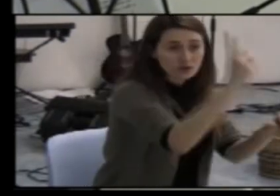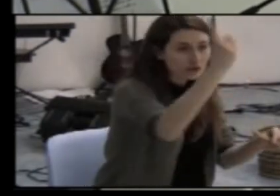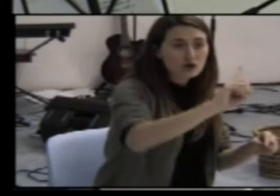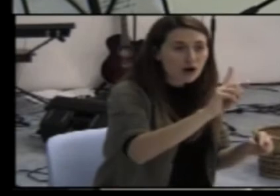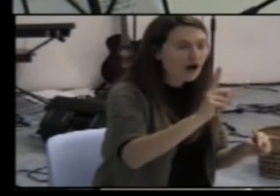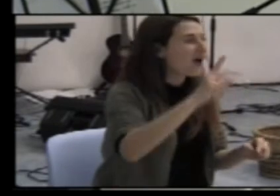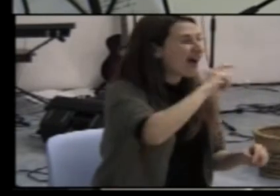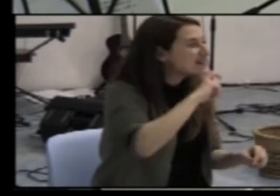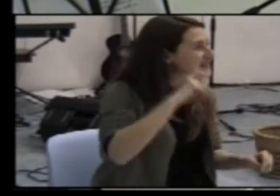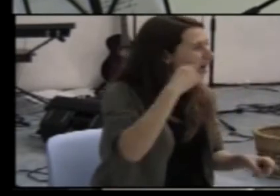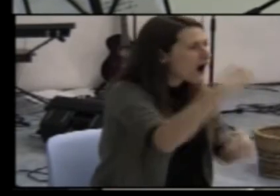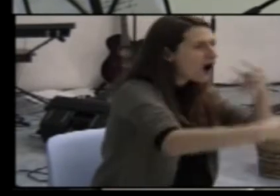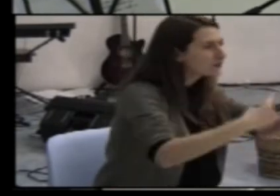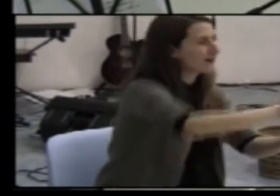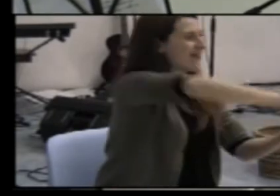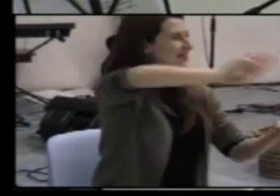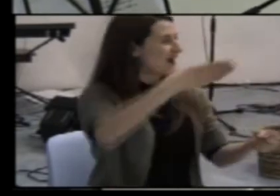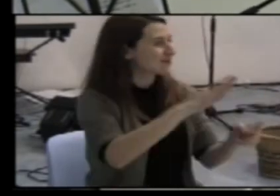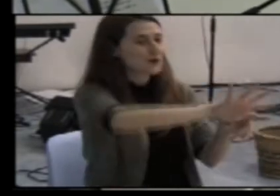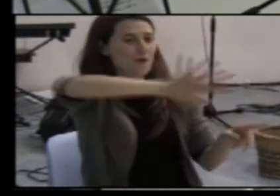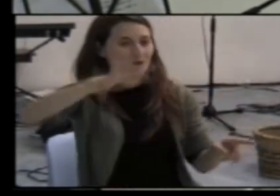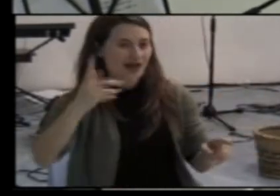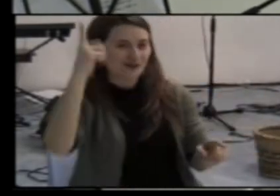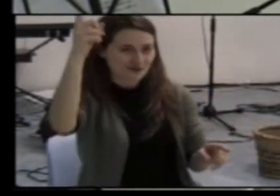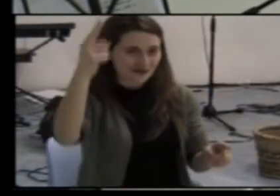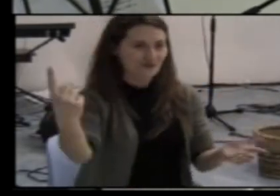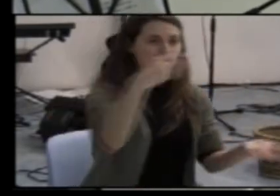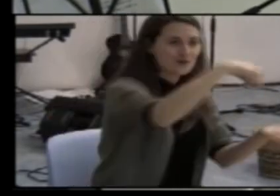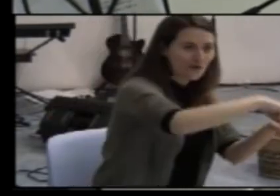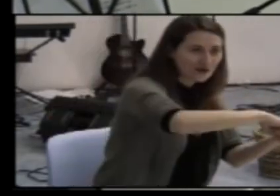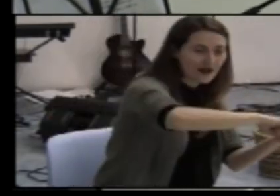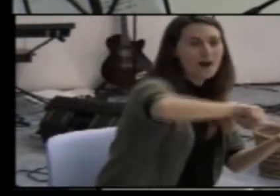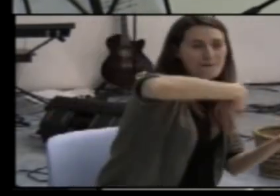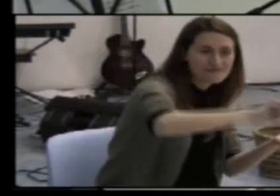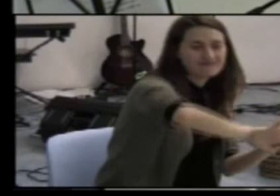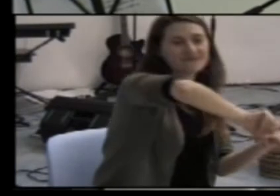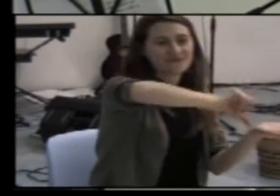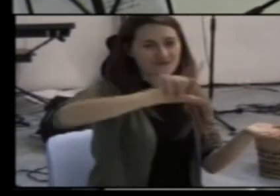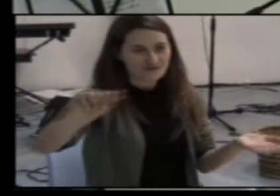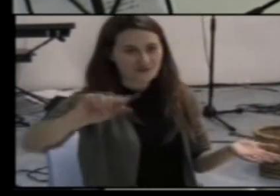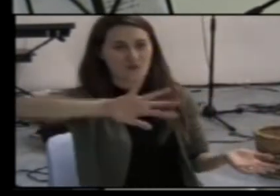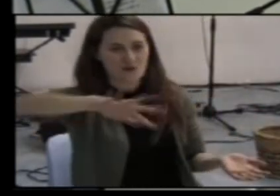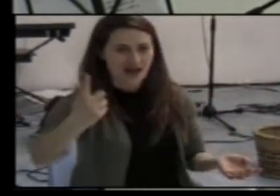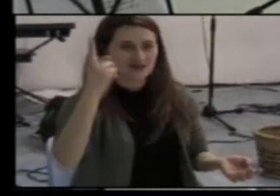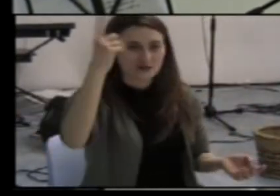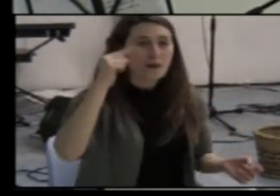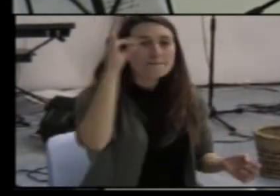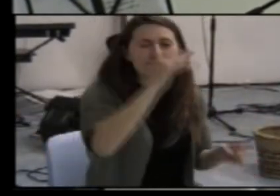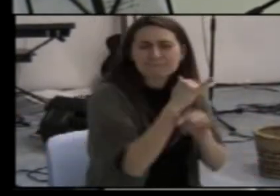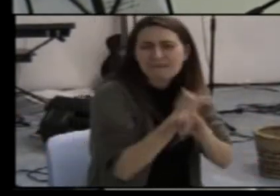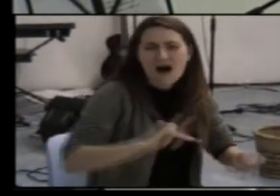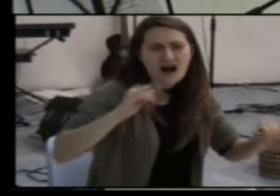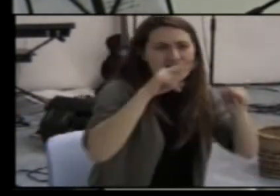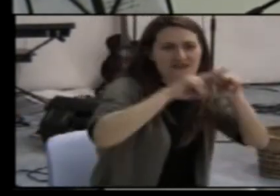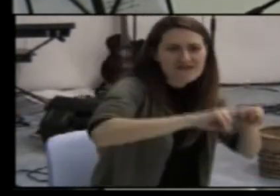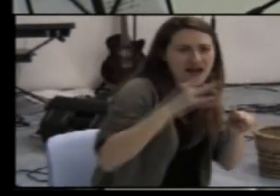Il popolo di Israele, che aveva il Signore, il Dio creatore dell'universo, l'Onnipotente, che aveva fatto miracoli